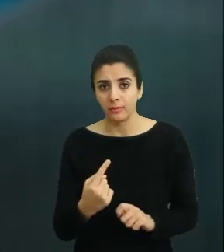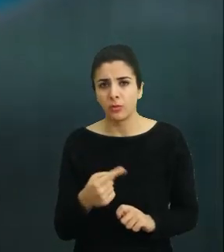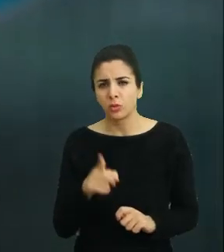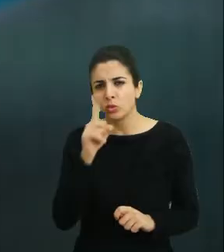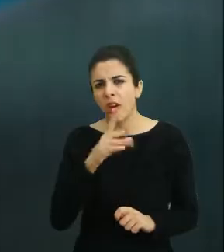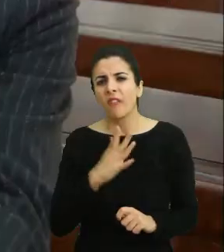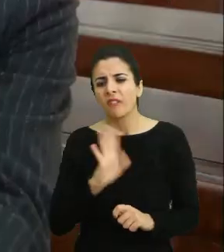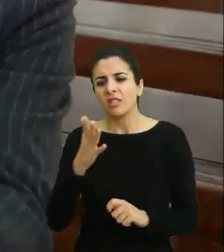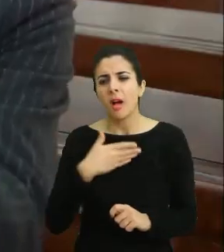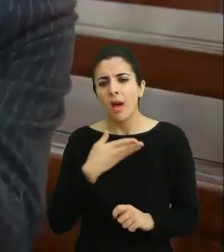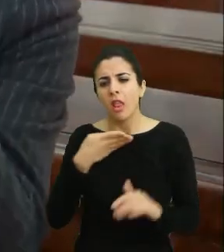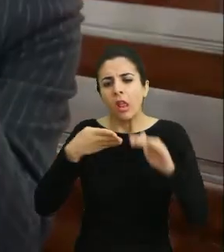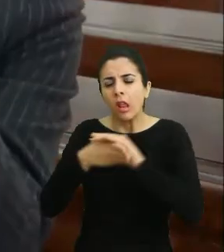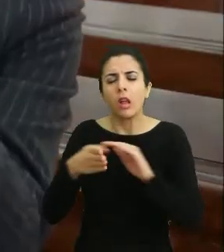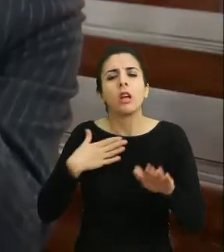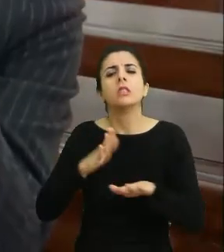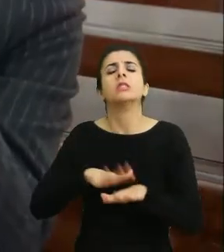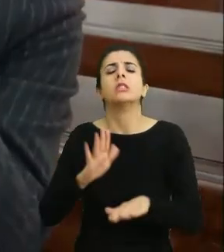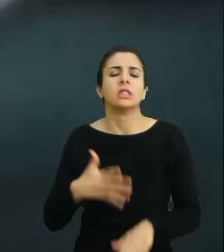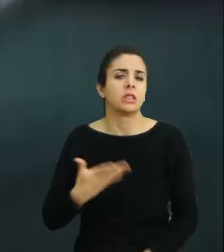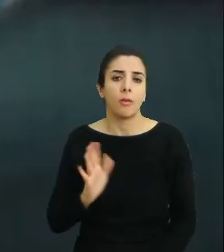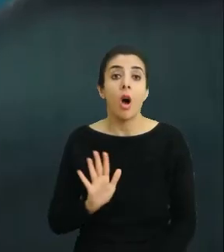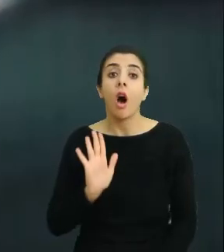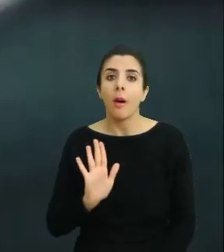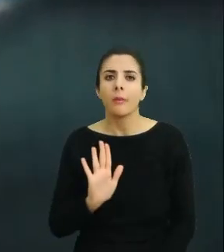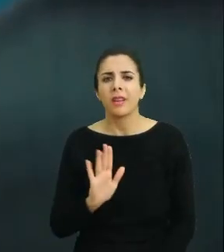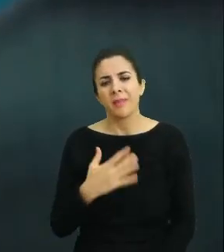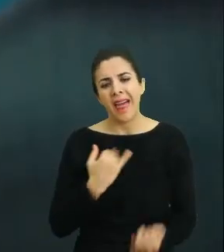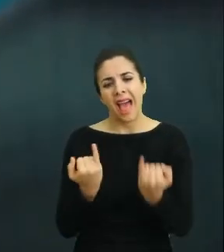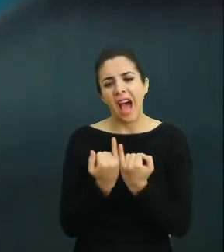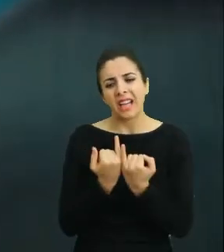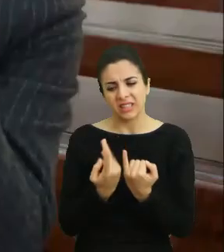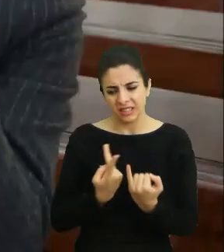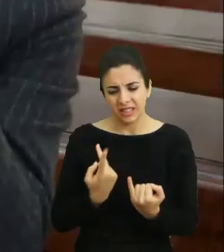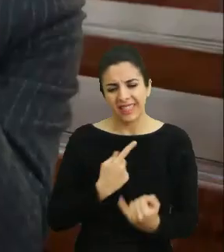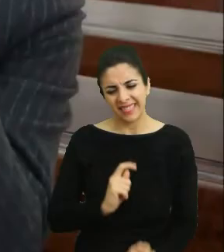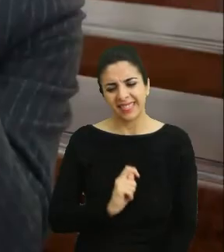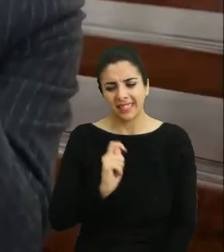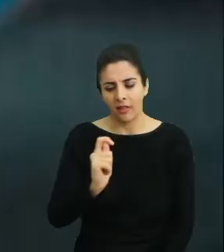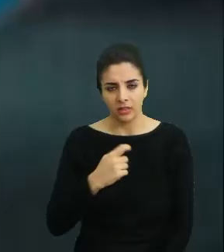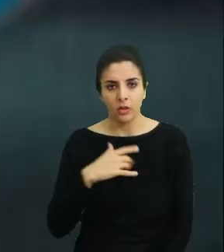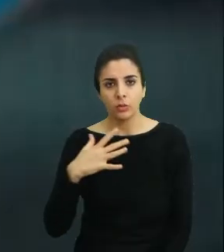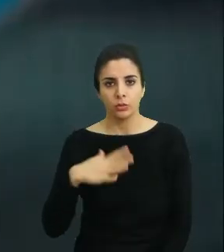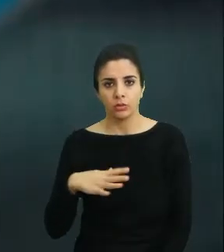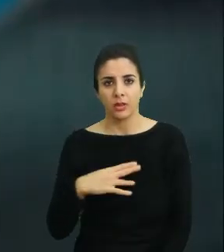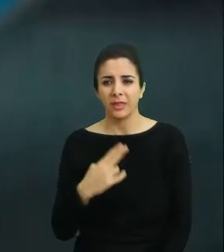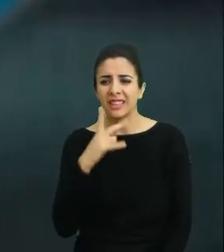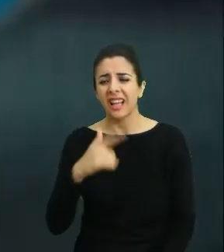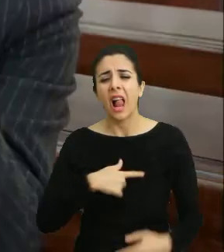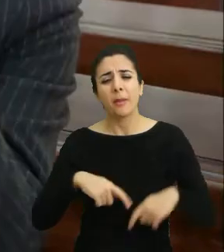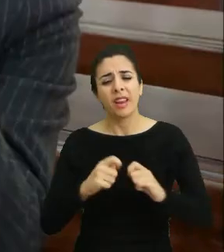O yüzden fazla karışmak istemiyorum. Ama yine de sana bir kardeş tavsiyesinde bulunmak isterim. Bu kızı